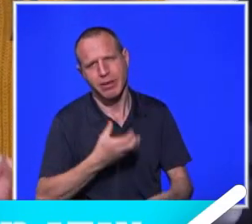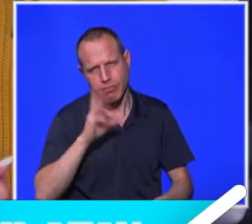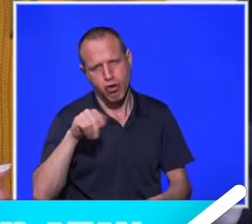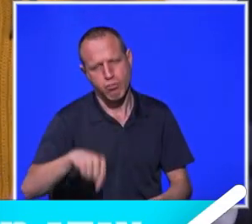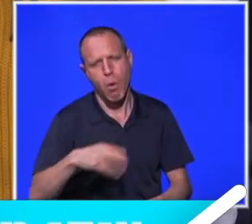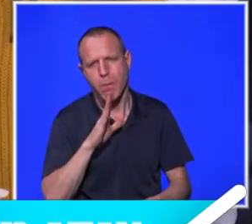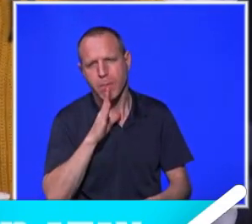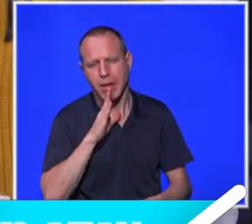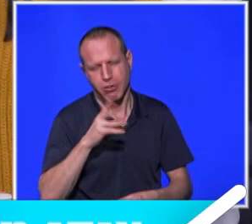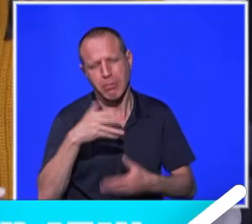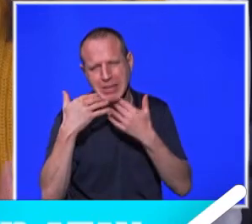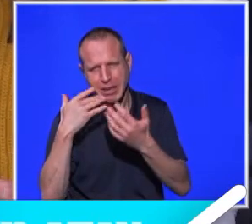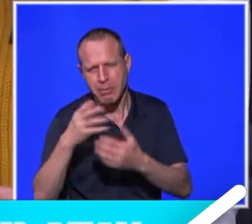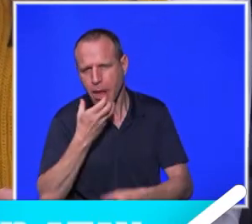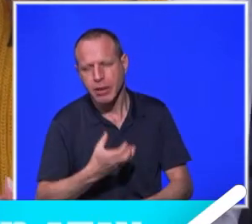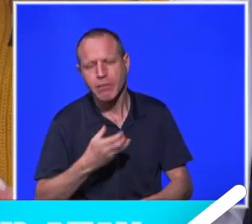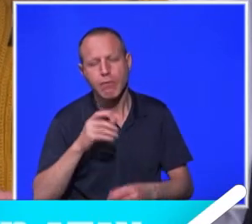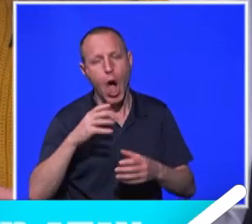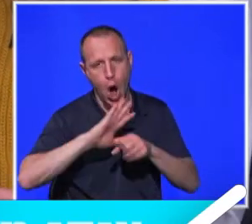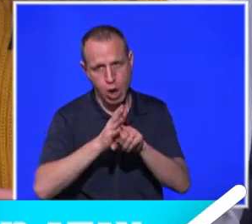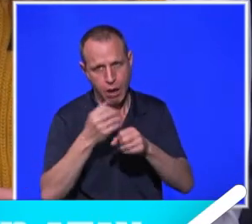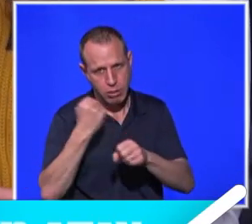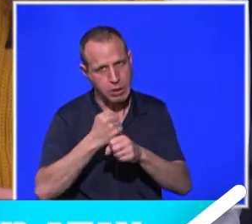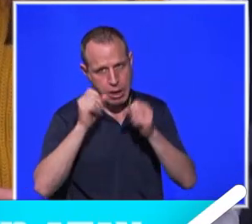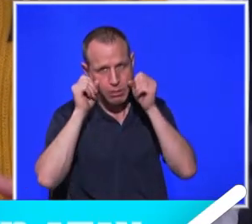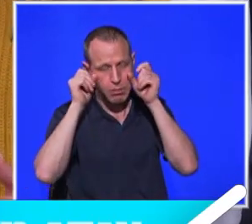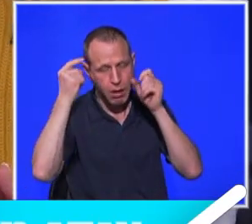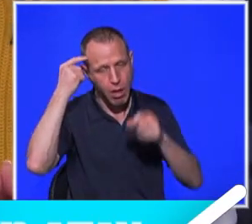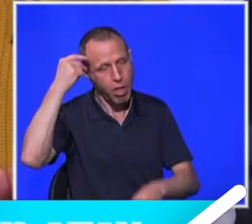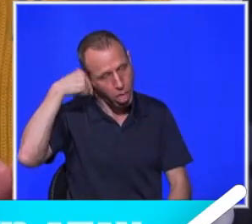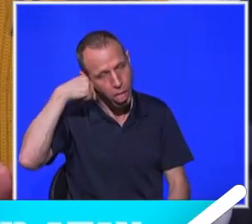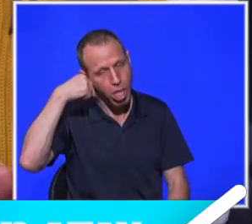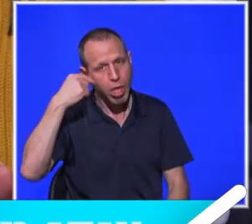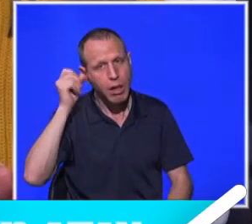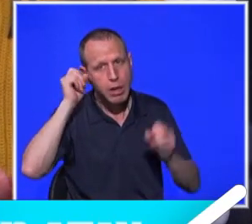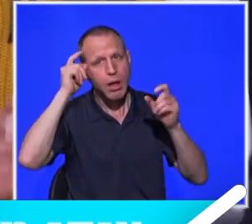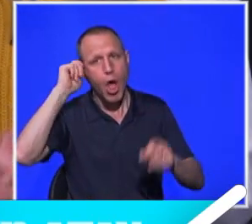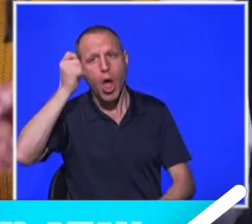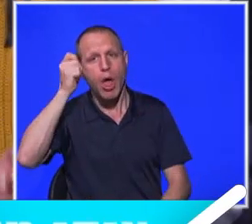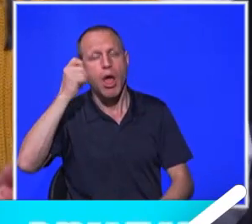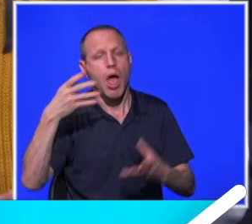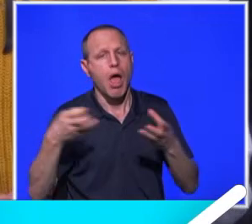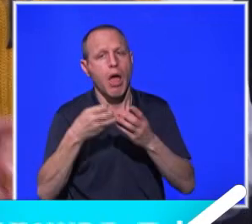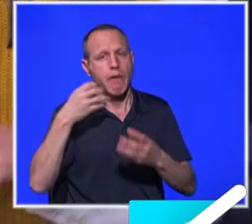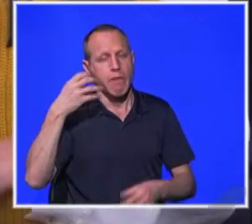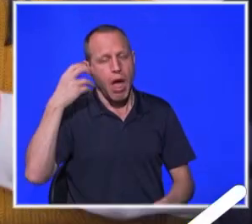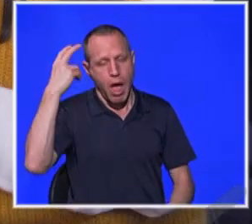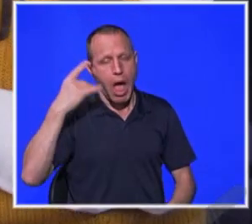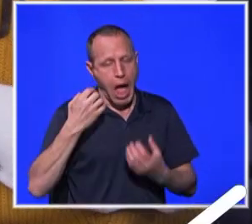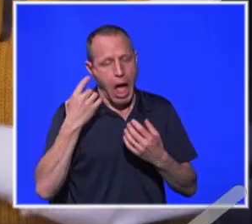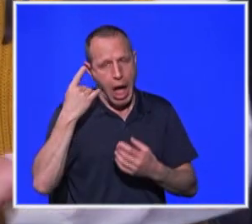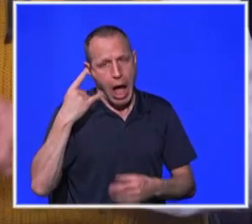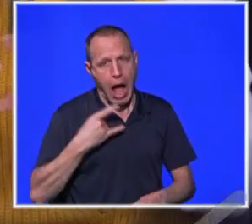עכשיו. הקורונה באמת גרמה להתפקחות בחברה החרדית. היא גרמה להתפקחות בחברה החרדית גם בתוך המיינסטרים, ואני לא מדברת